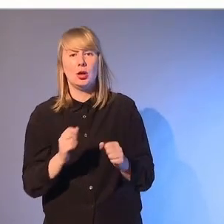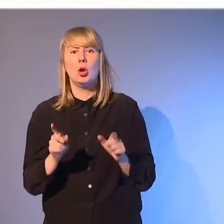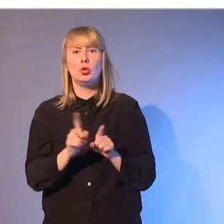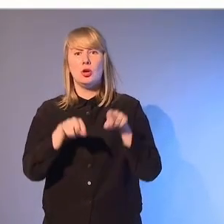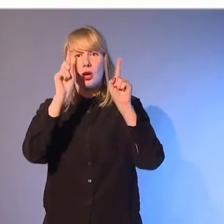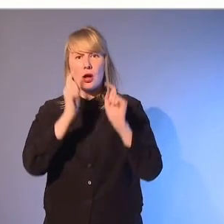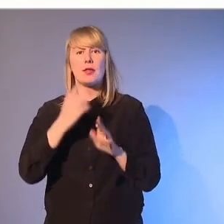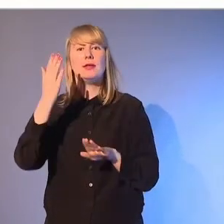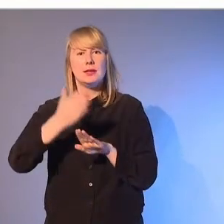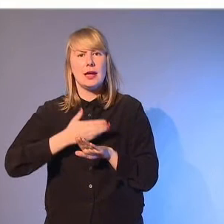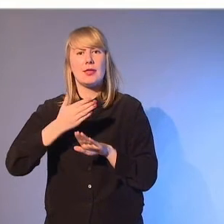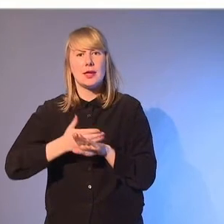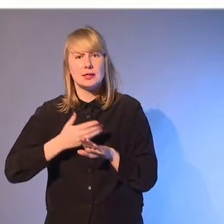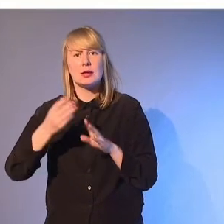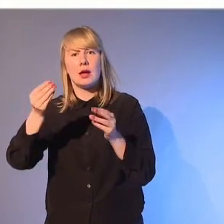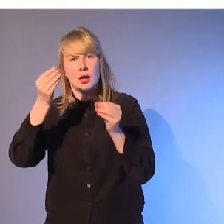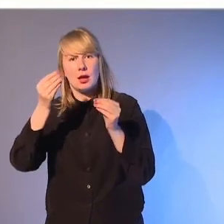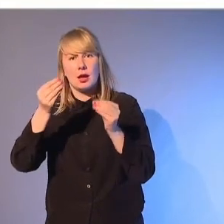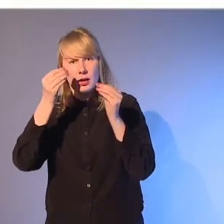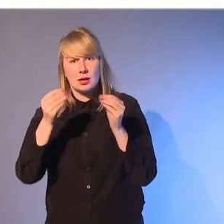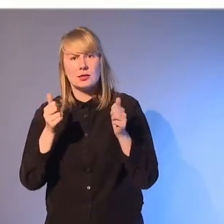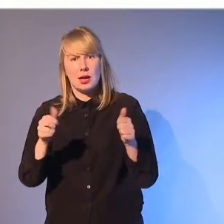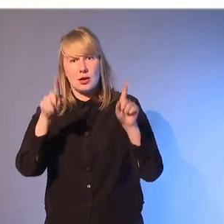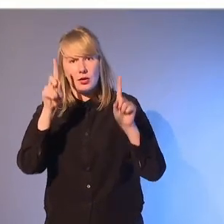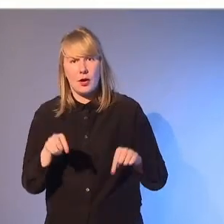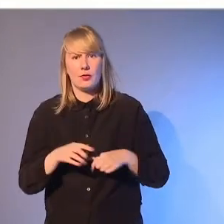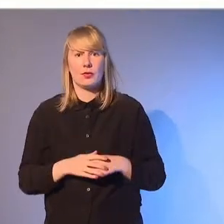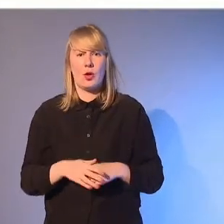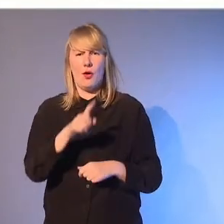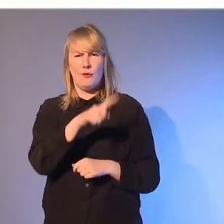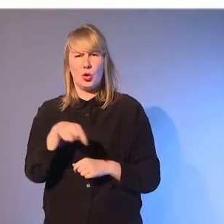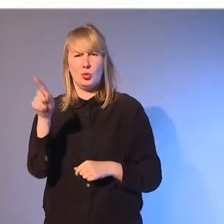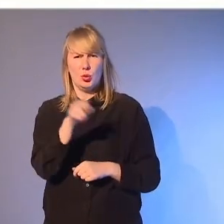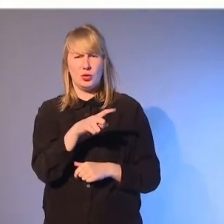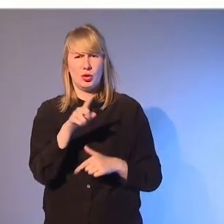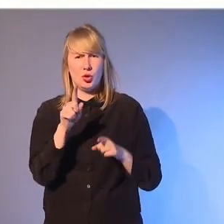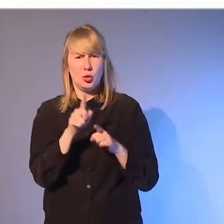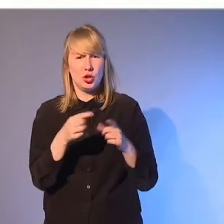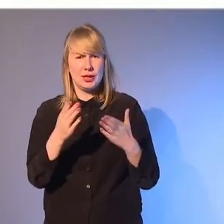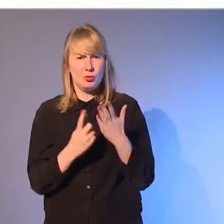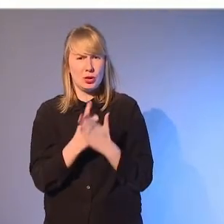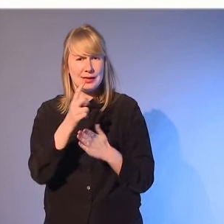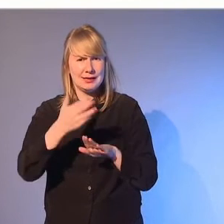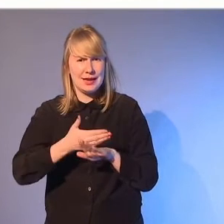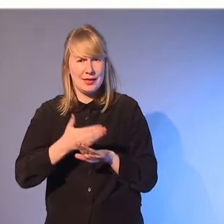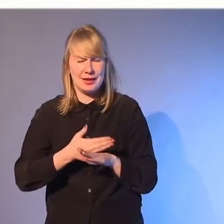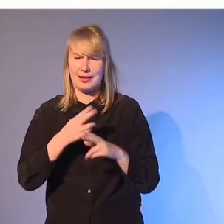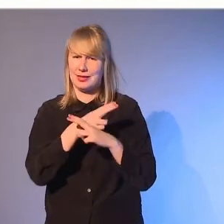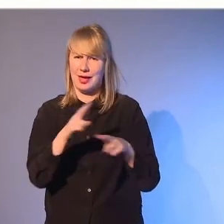kan trenes opp til det. Og et forbud, det gir jo ikke muligheter for trening. Jeg husker for min